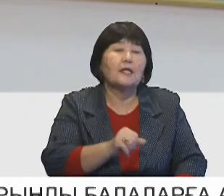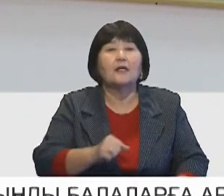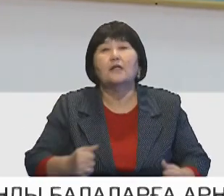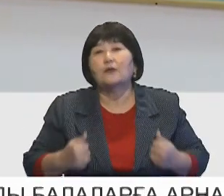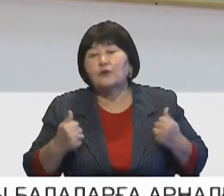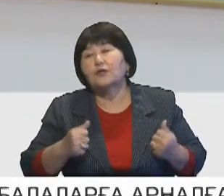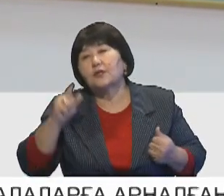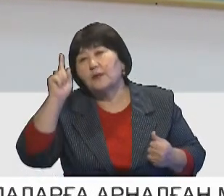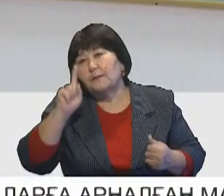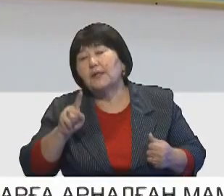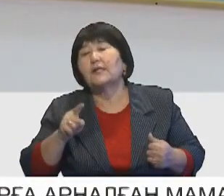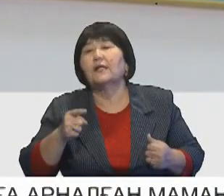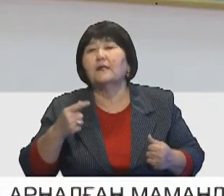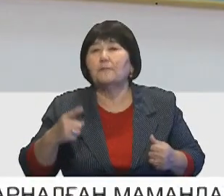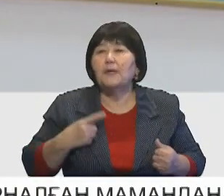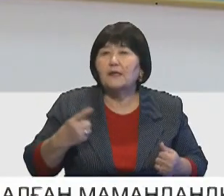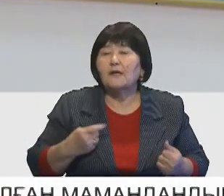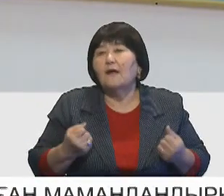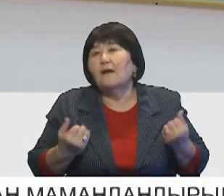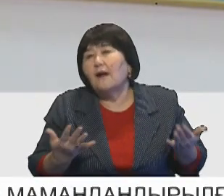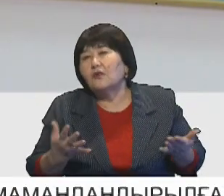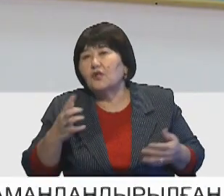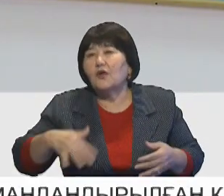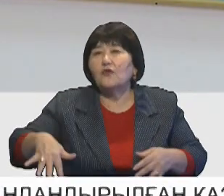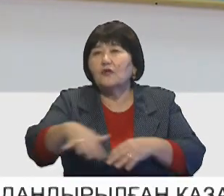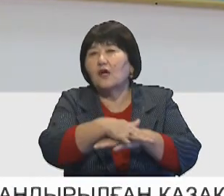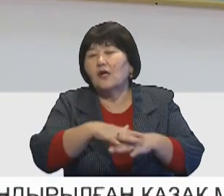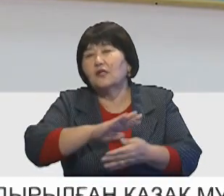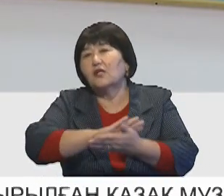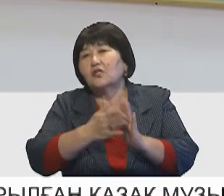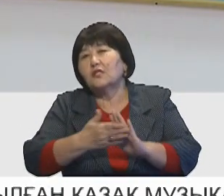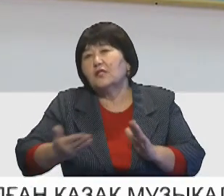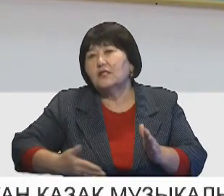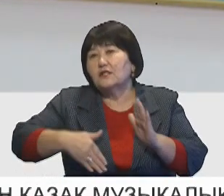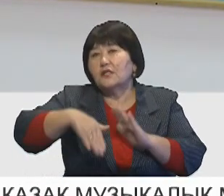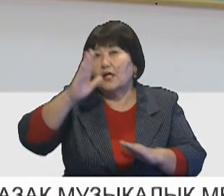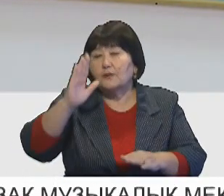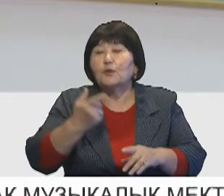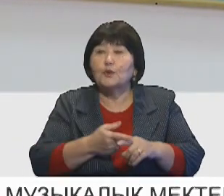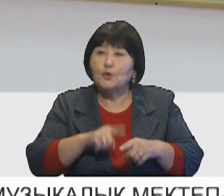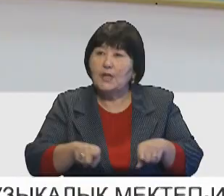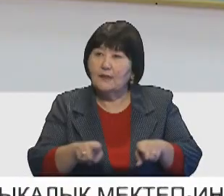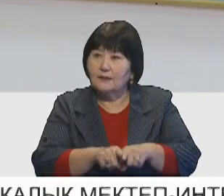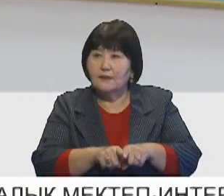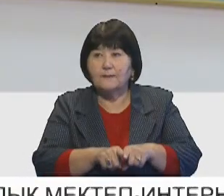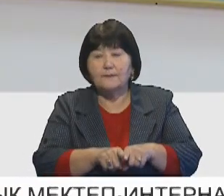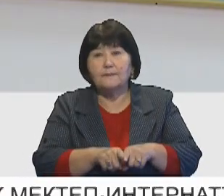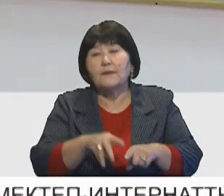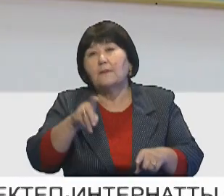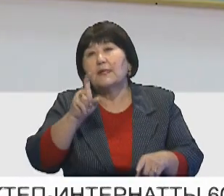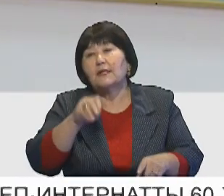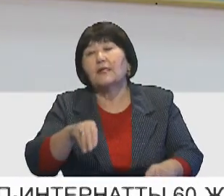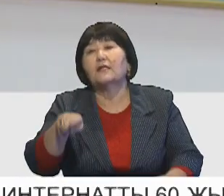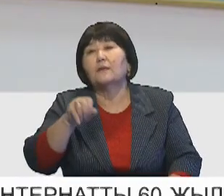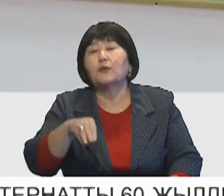салып, білгенін біліктілігін қаншалықты елдің халықтың жағдайы жақсы болады, соншалықты мәслихат